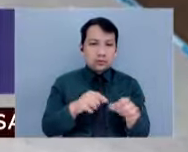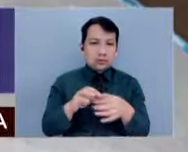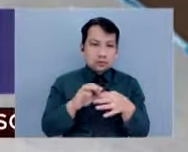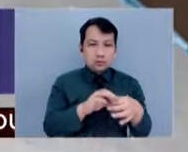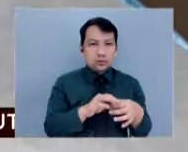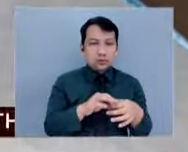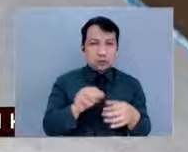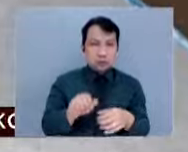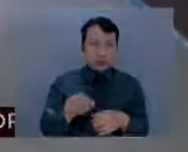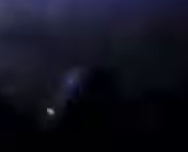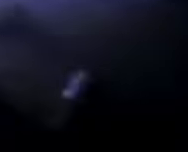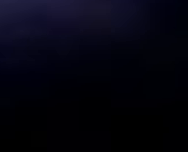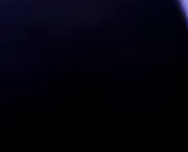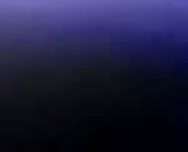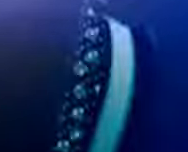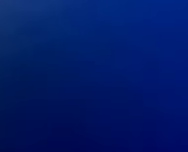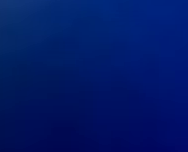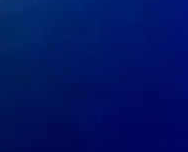at Pasay.